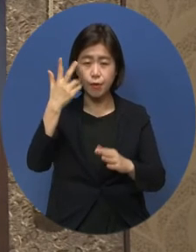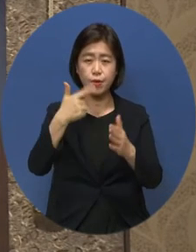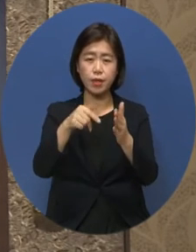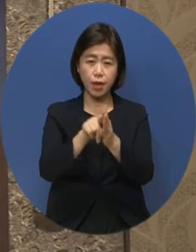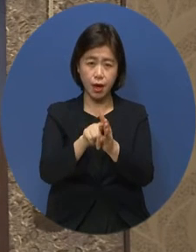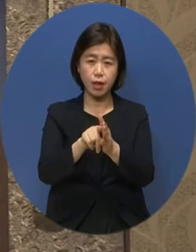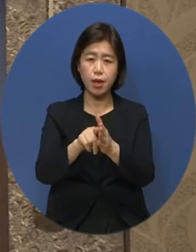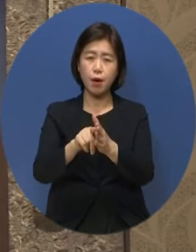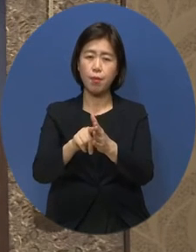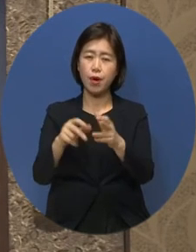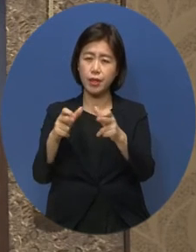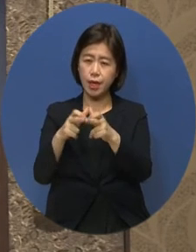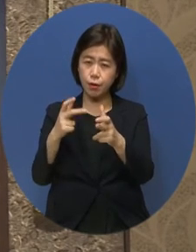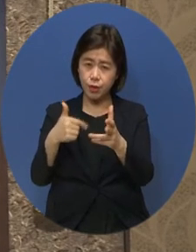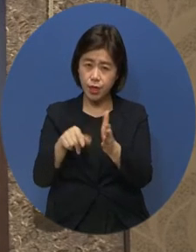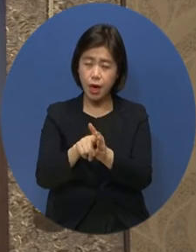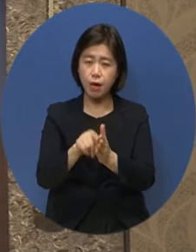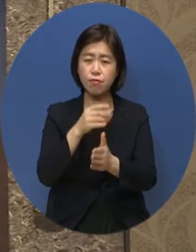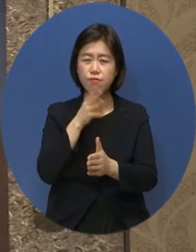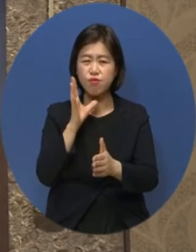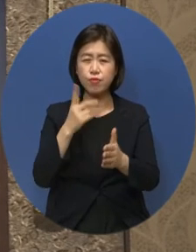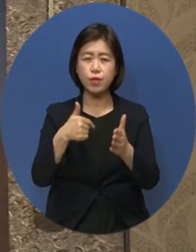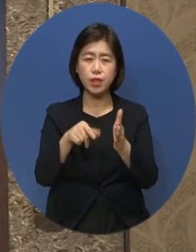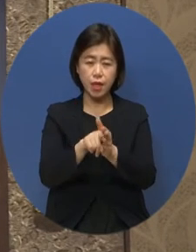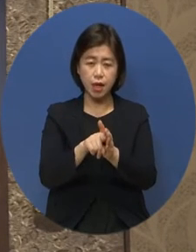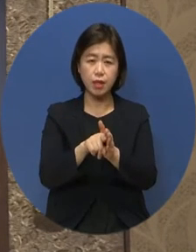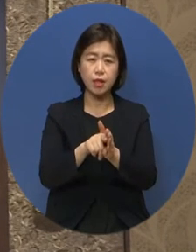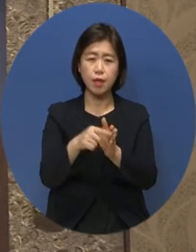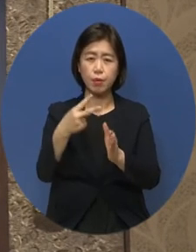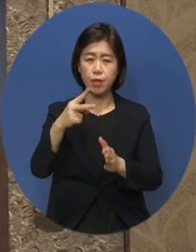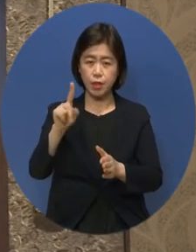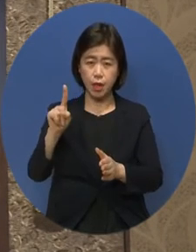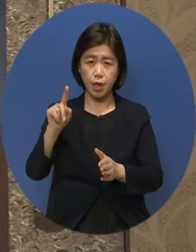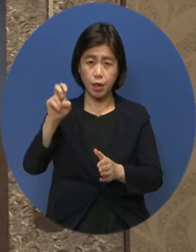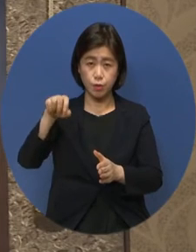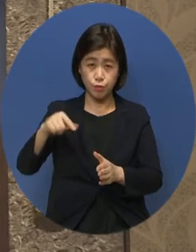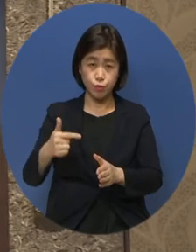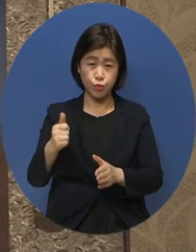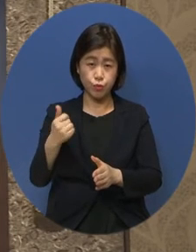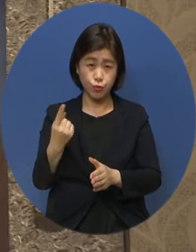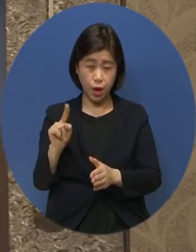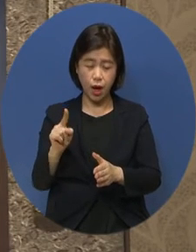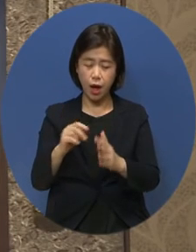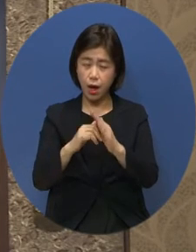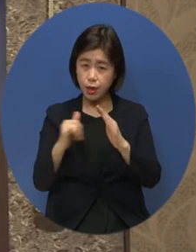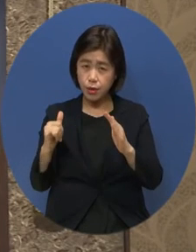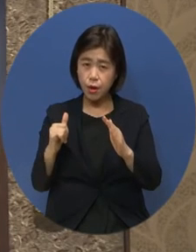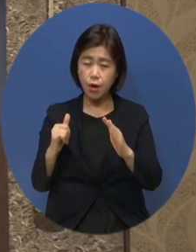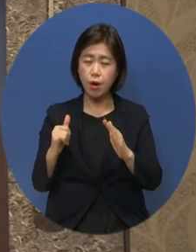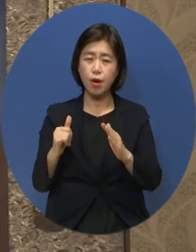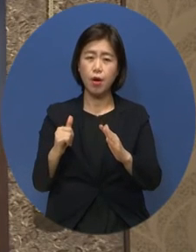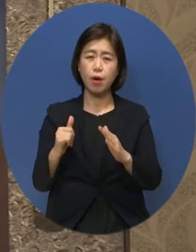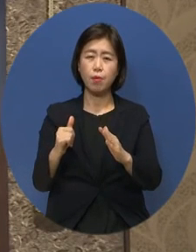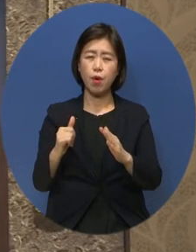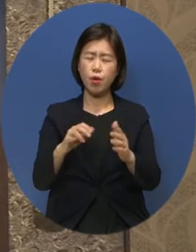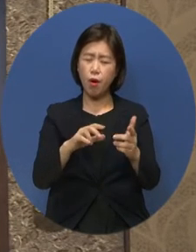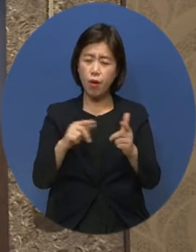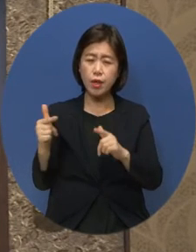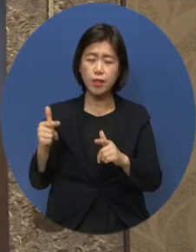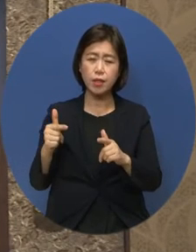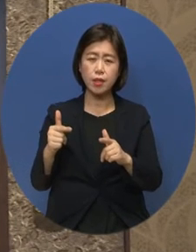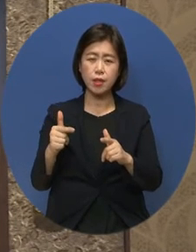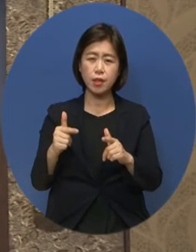노인복지시설 노숙인 시설 못 아무나 그 다음에 한부모가족 뭐 이런 뭐든 다양한